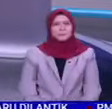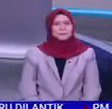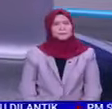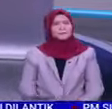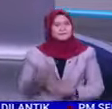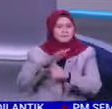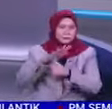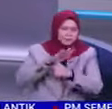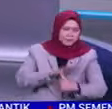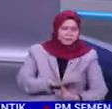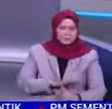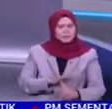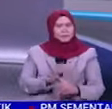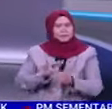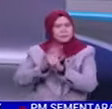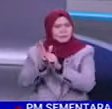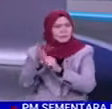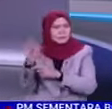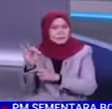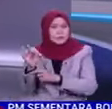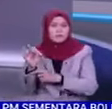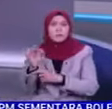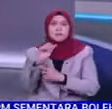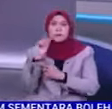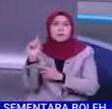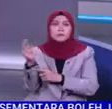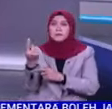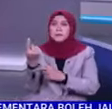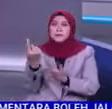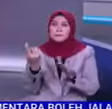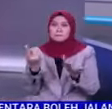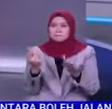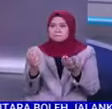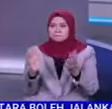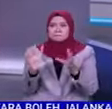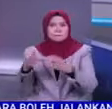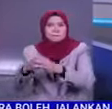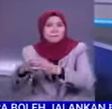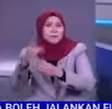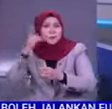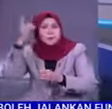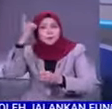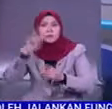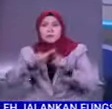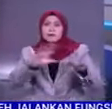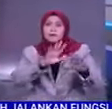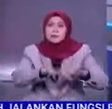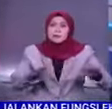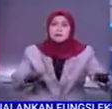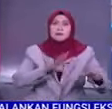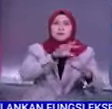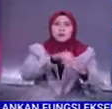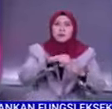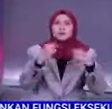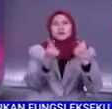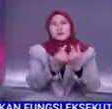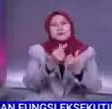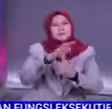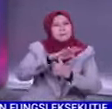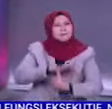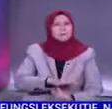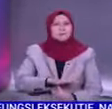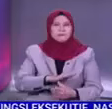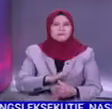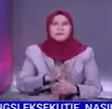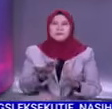Tekanan akibat pandemik COVID-19 bukan sekadar menyerang golongan dewasa, malah kanak-kanak turut termasuk dalam kumpulan berisiko